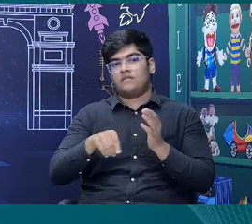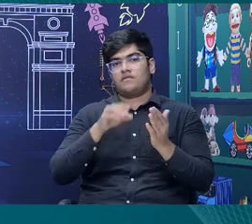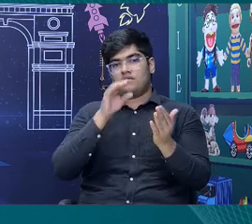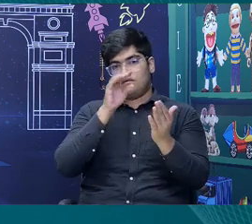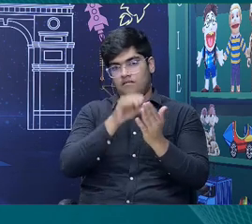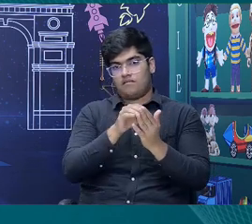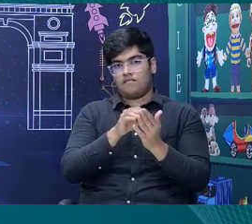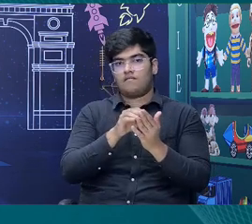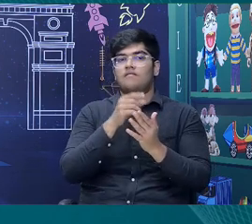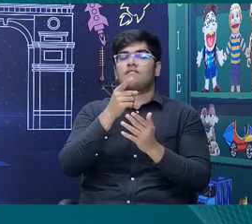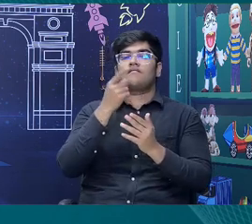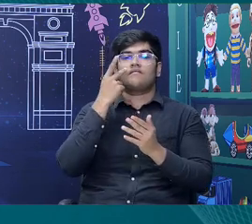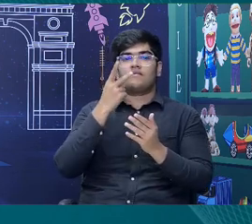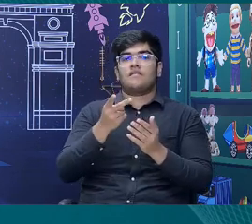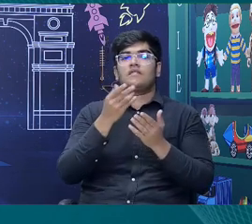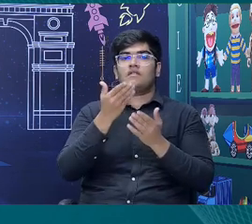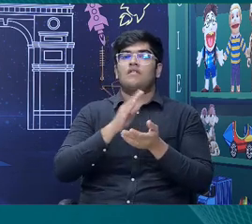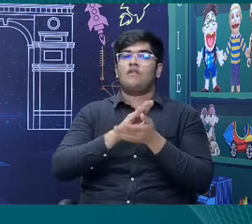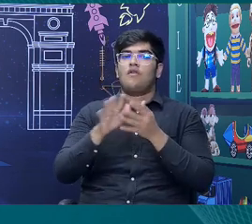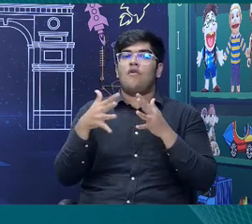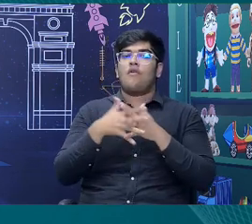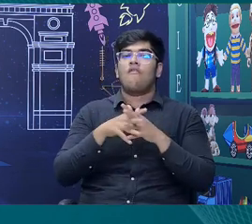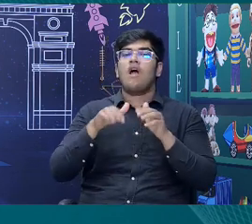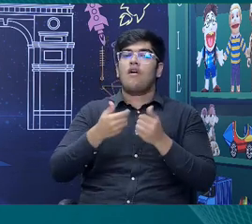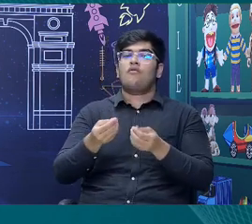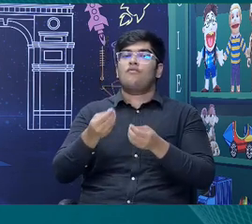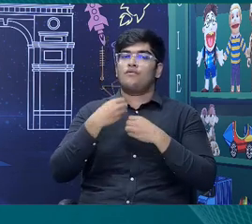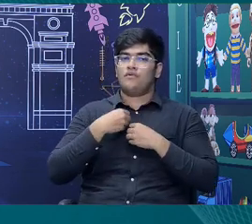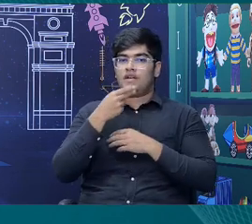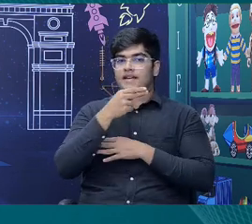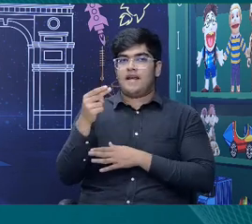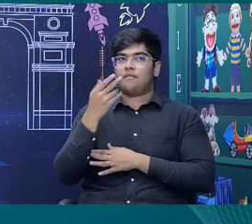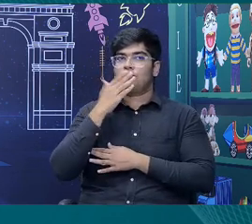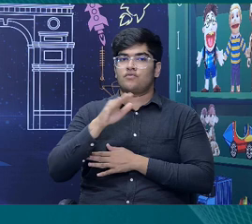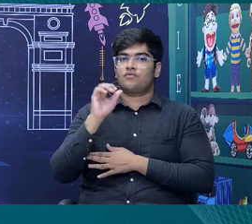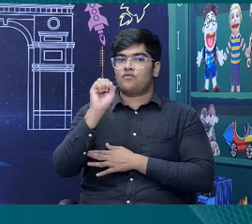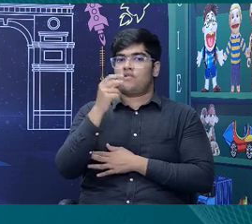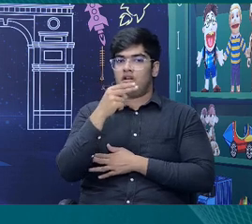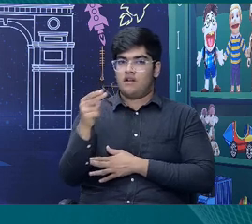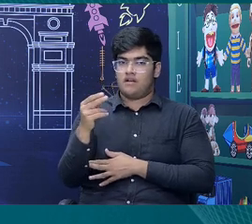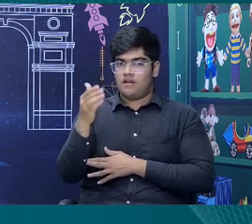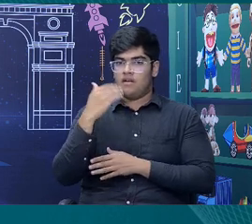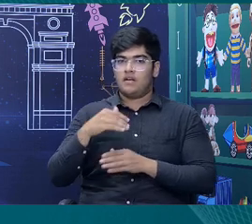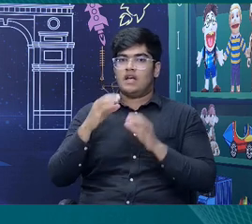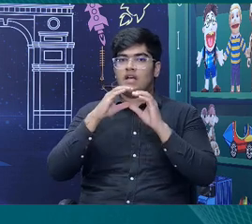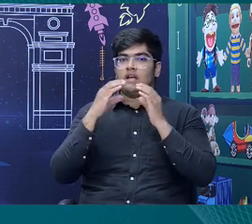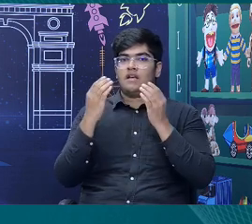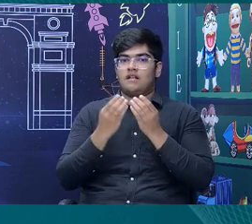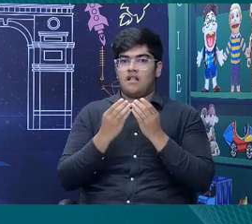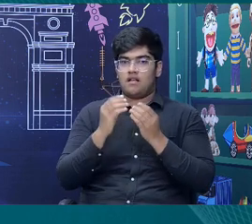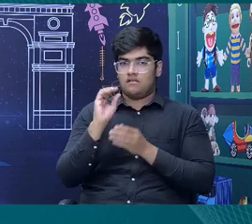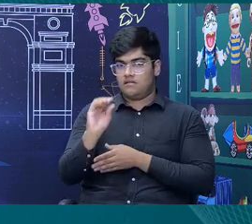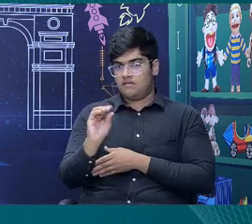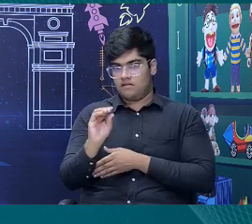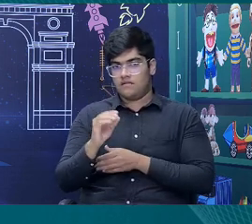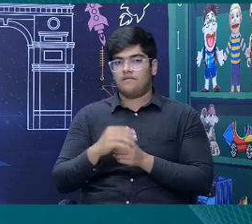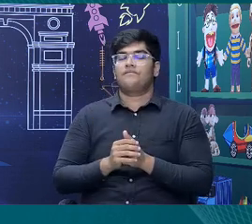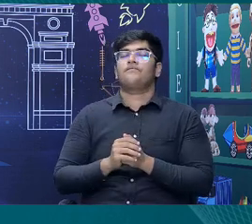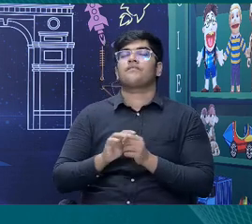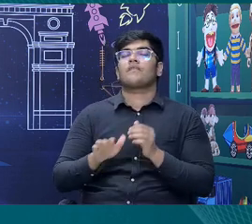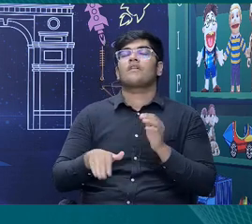आपके जो स्क्रीन पर आ रहा है आप देख सकते हैं नेम ऑफ द स्टूडेंट आपको अपना नाम लिखना है उसके बाद आप क्लास